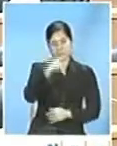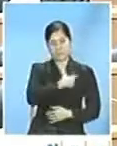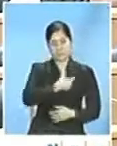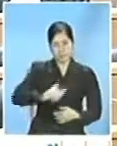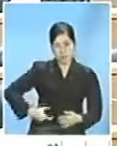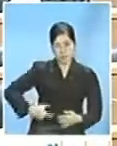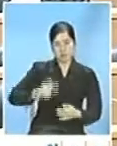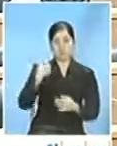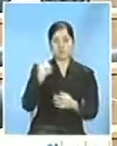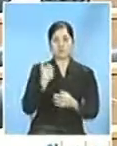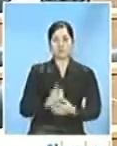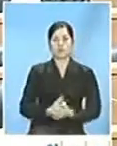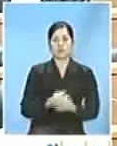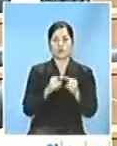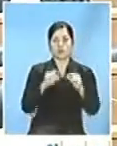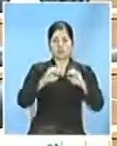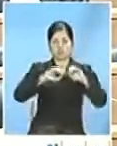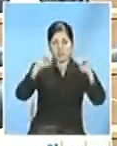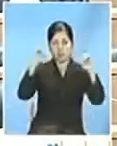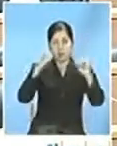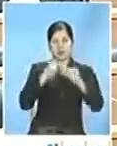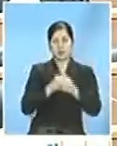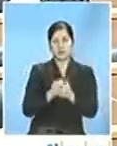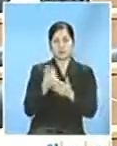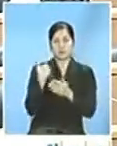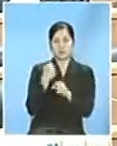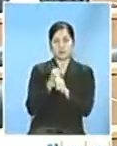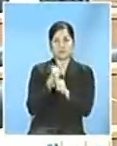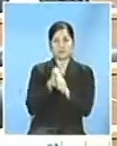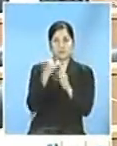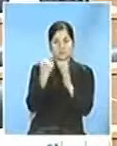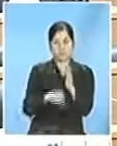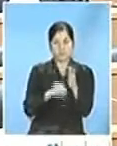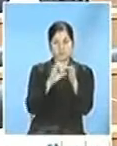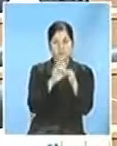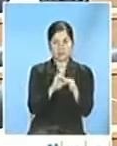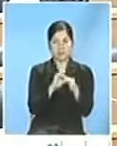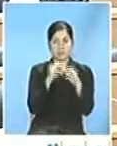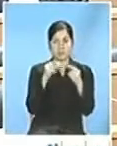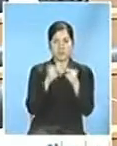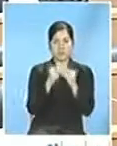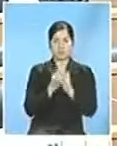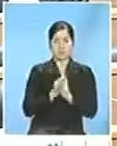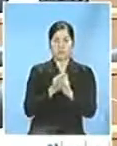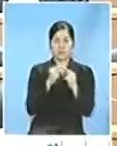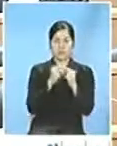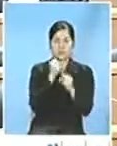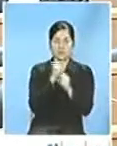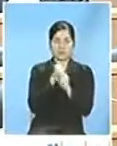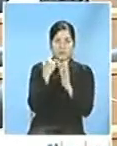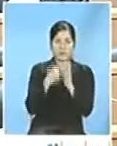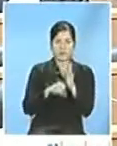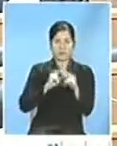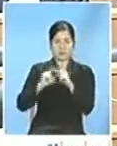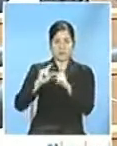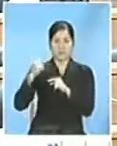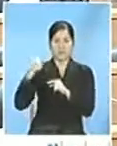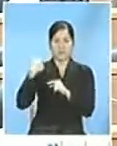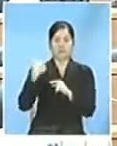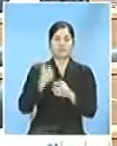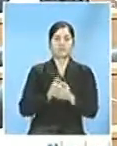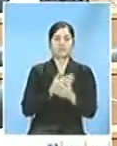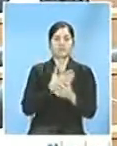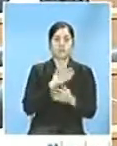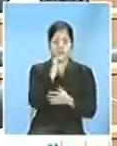คยอนุมัติให้กับความผิดเกี่ยวกับการทุจริตผมกล่าวเรื่องนี้ได้อย่างไรครับท่านประธาน